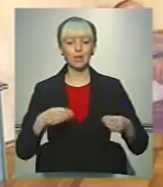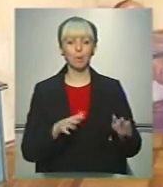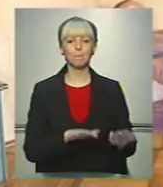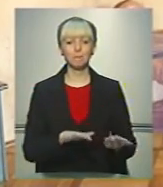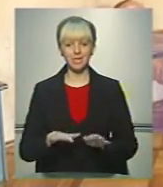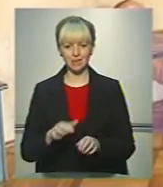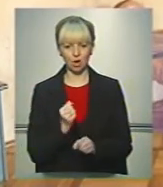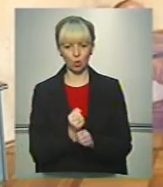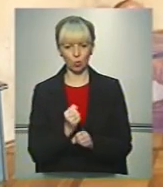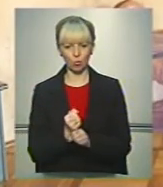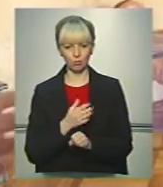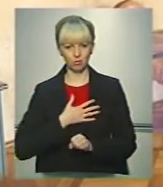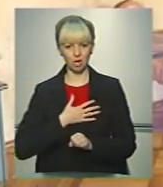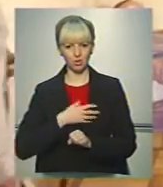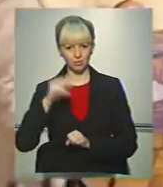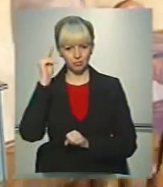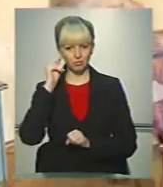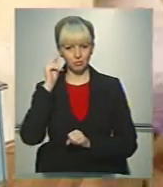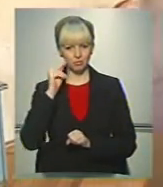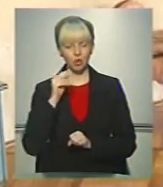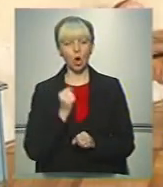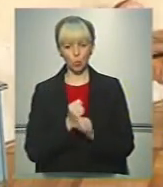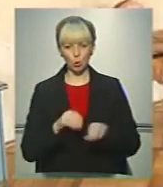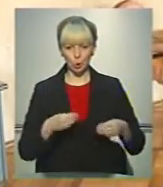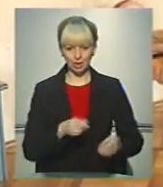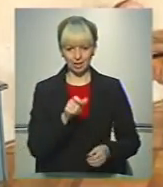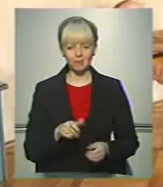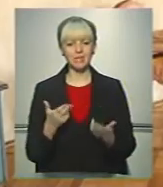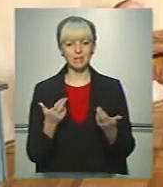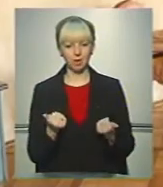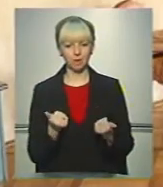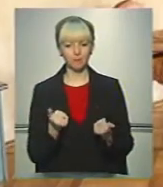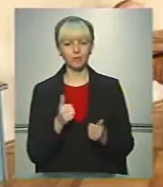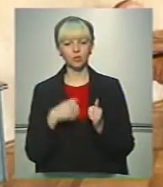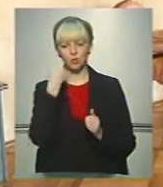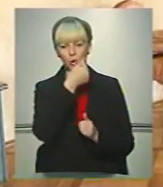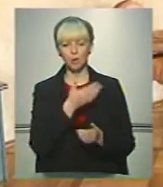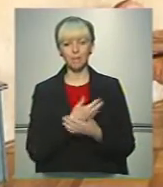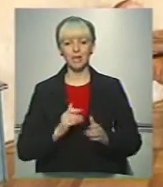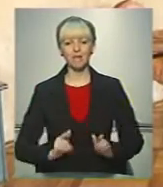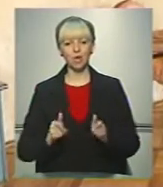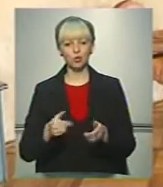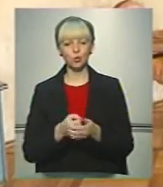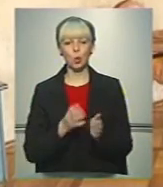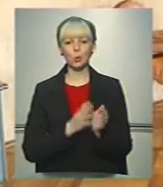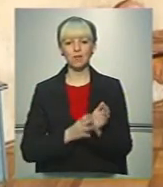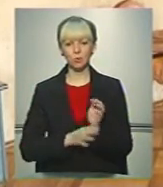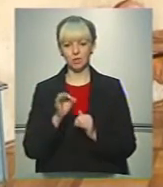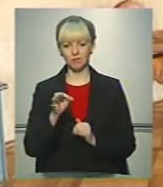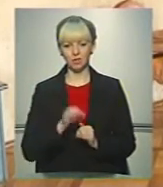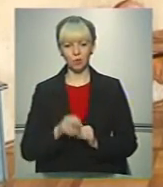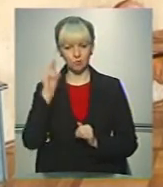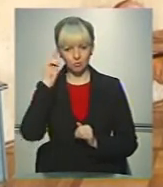місця робочі нашим учням. Роботодавці, так. Щорічно ми влаштовуємо до